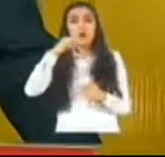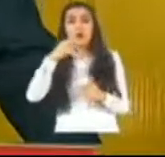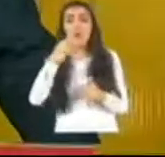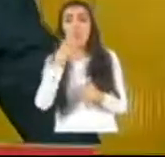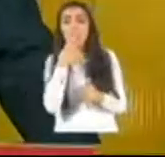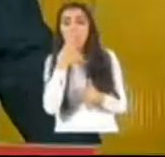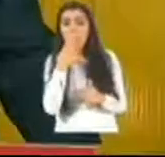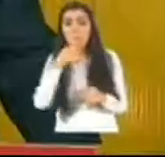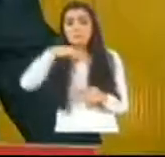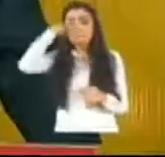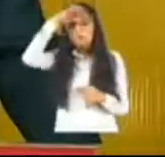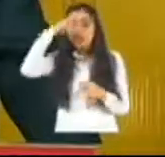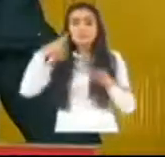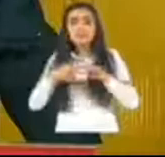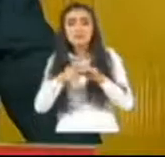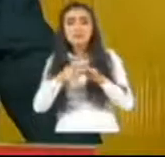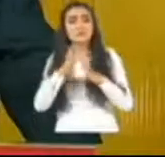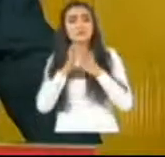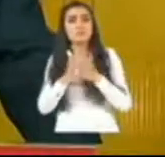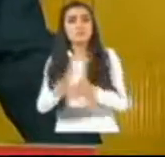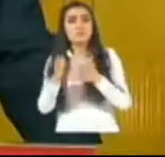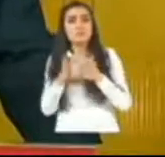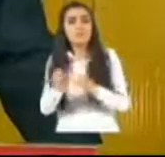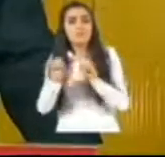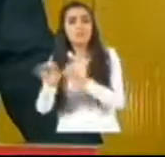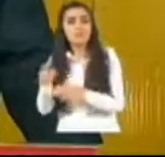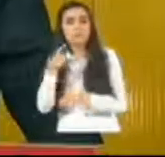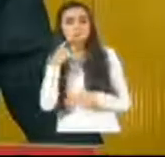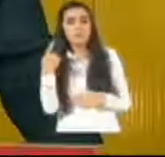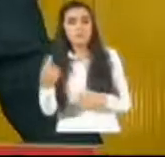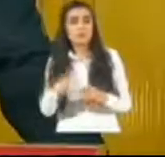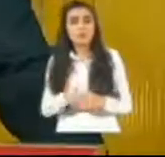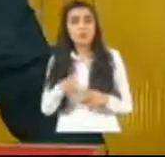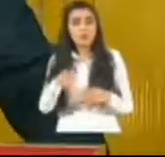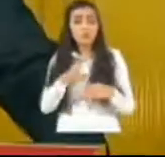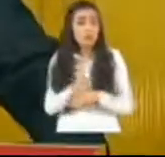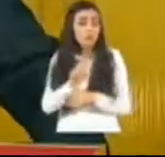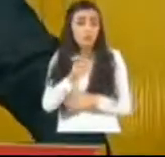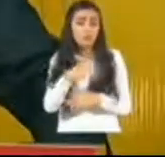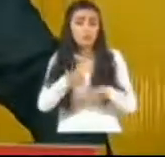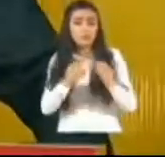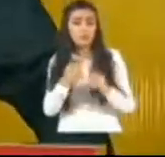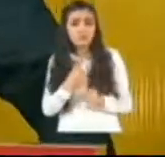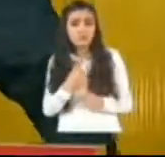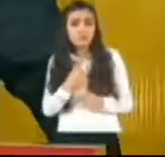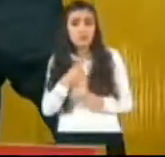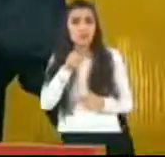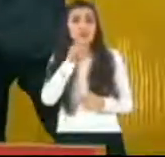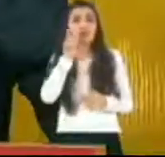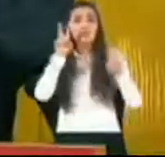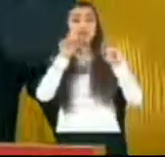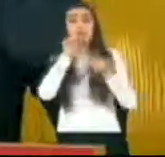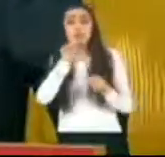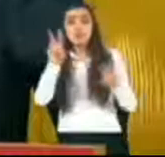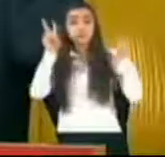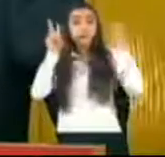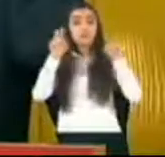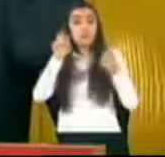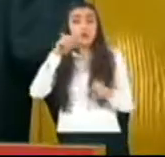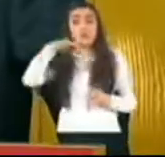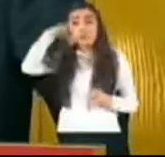ilişkileri kesilmemiş, bilakis sürüncemeye bırakılmıştır. Bu doğru bulmadığımız, söz konusu